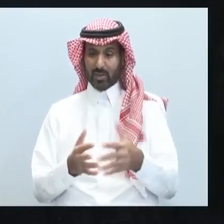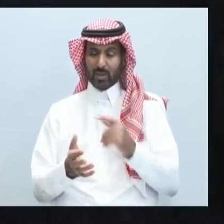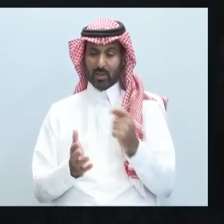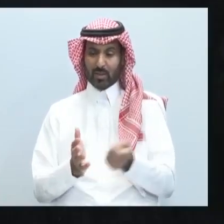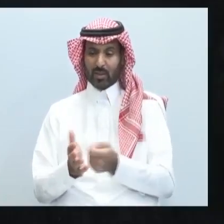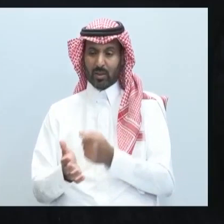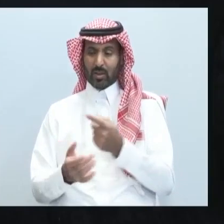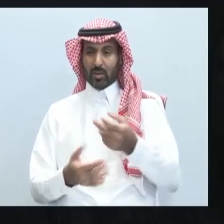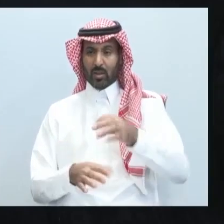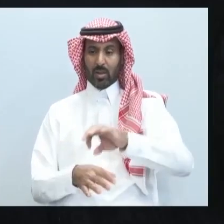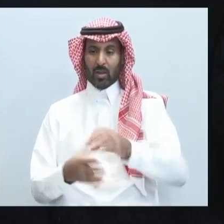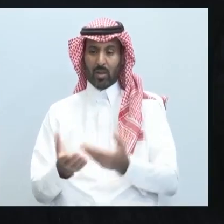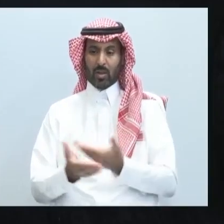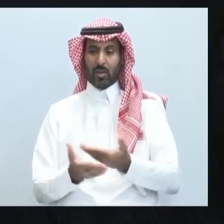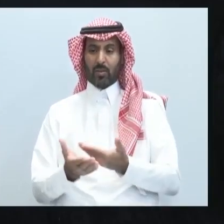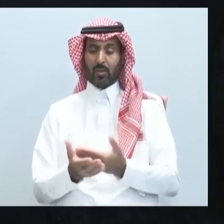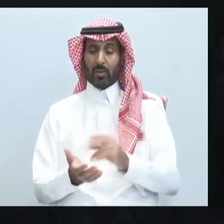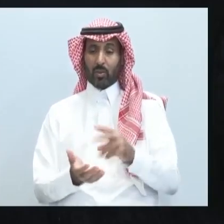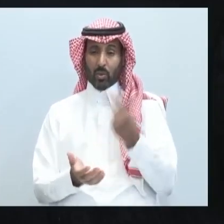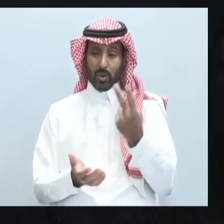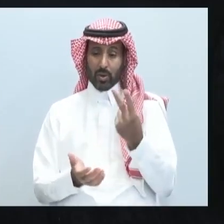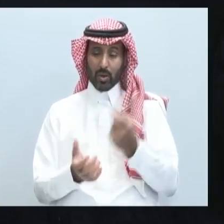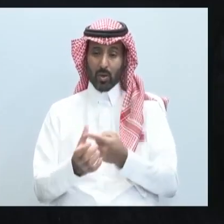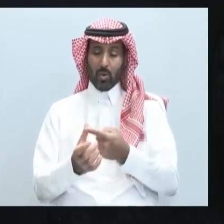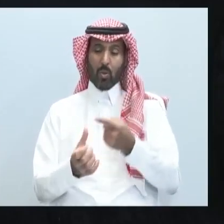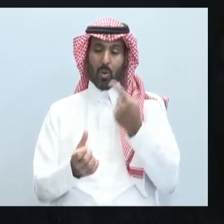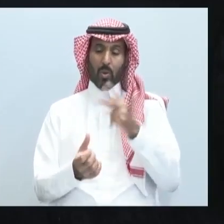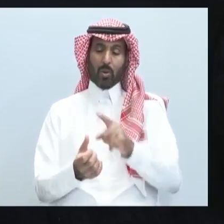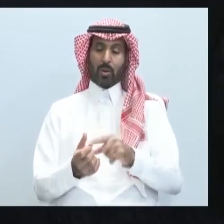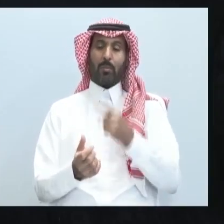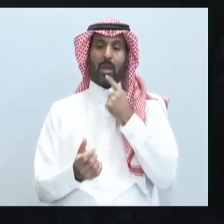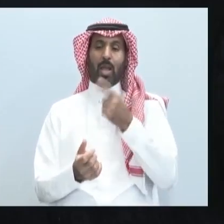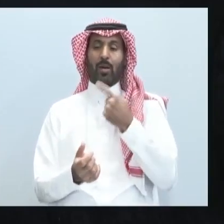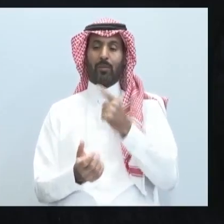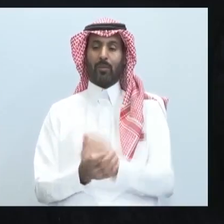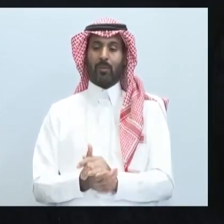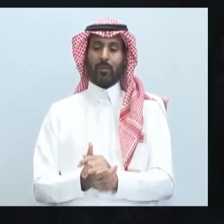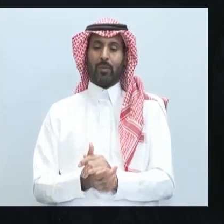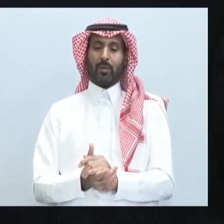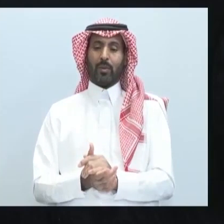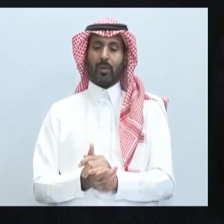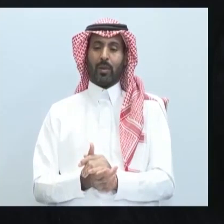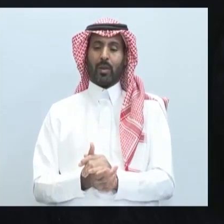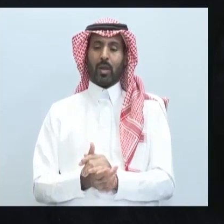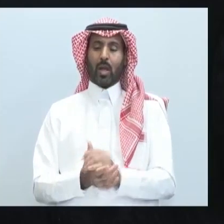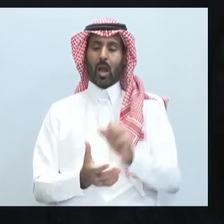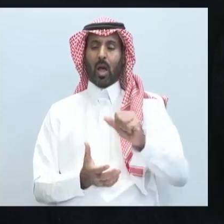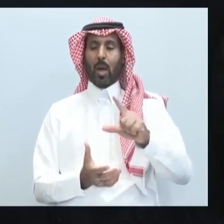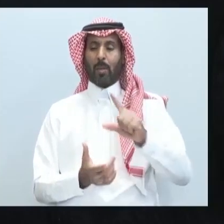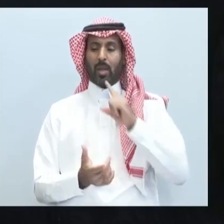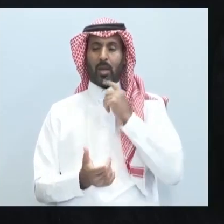ومعادلات كيميائيه رمزيه المعادلات اللفظيه باللفظ زي هنا مثلا الالمنيوم وحمض الكبريتيك